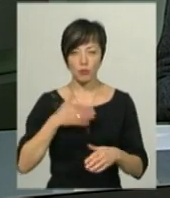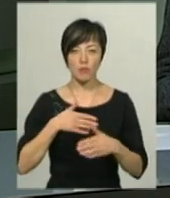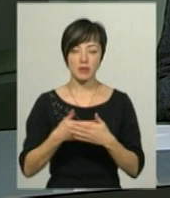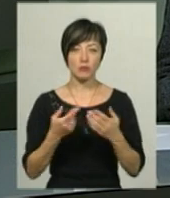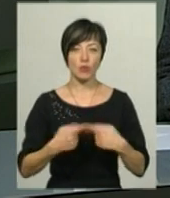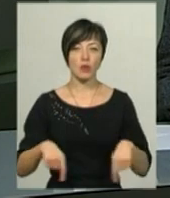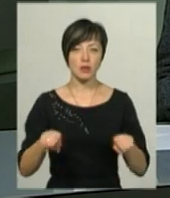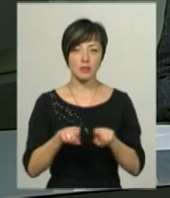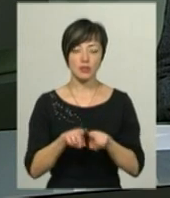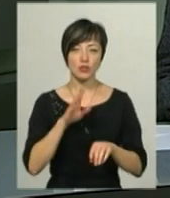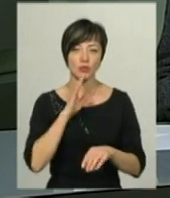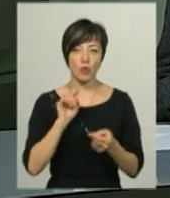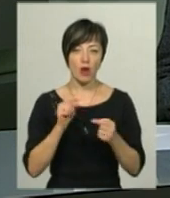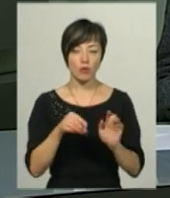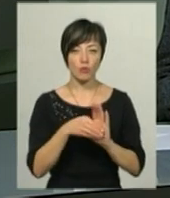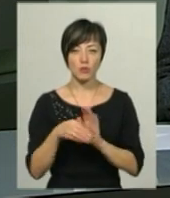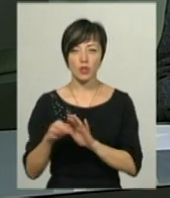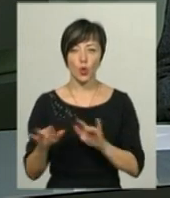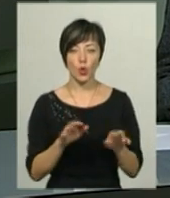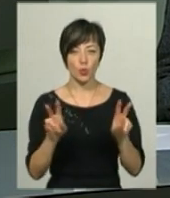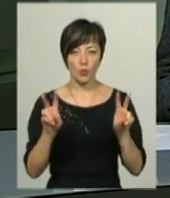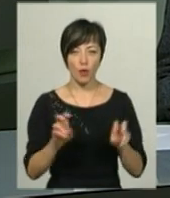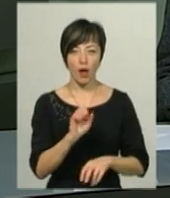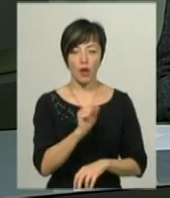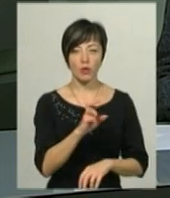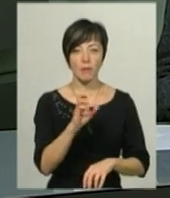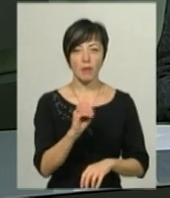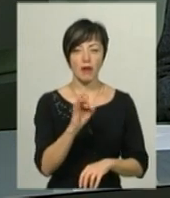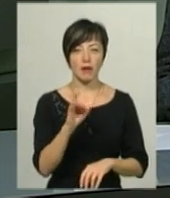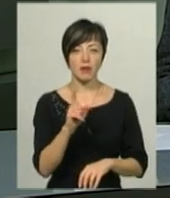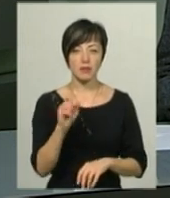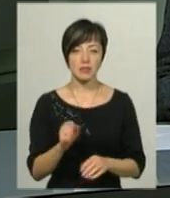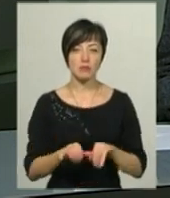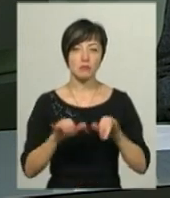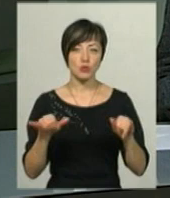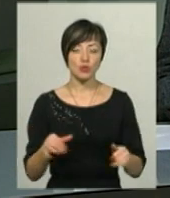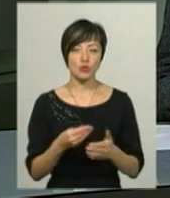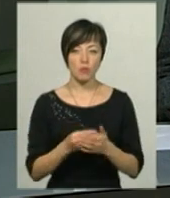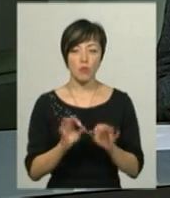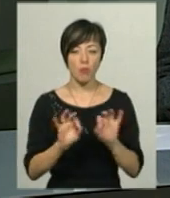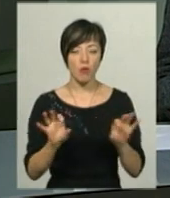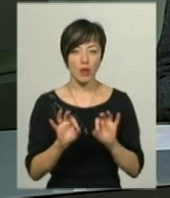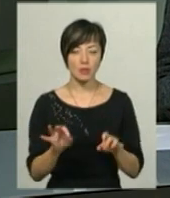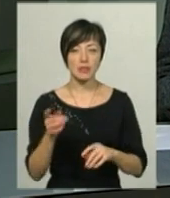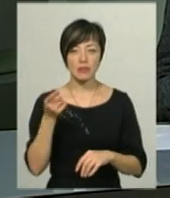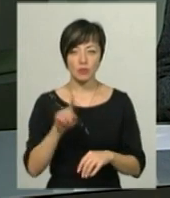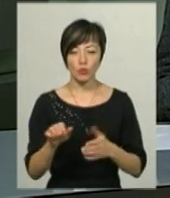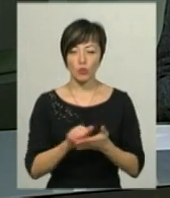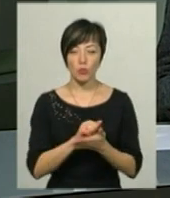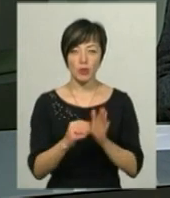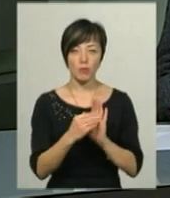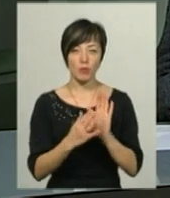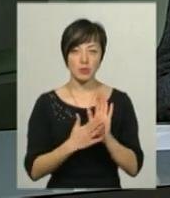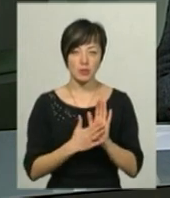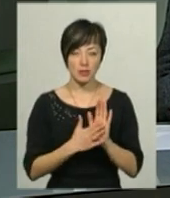громадської організації «Жіночий антикорупційний рух» Альона Береза. Збільшення суми пояснюється тим, що у документах